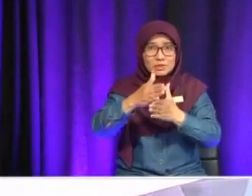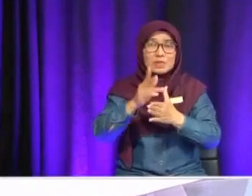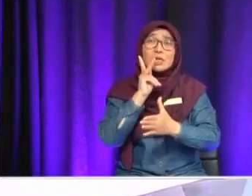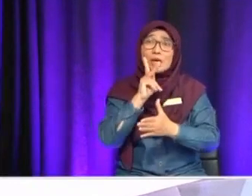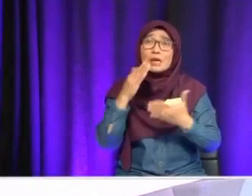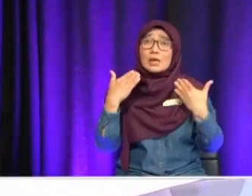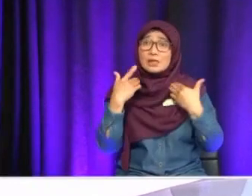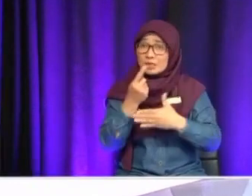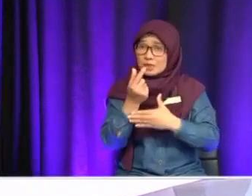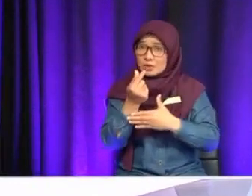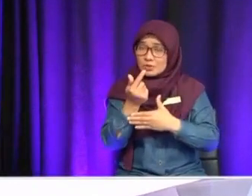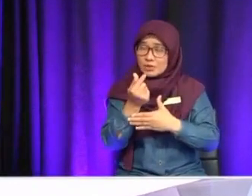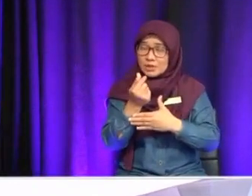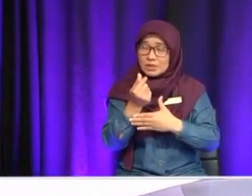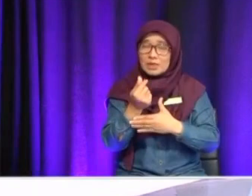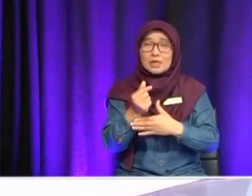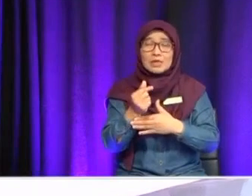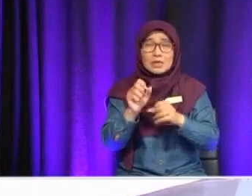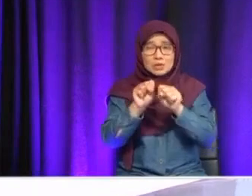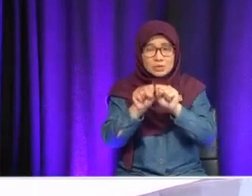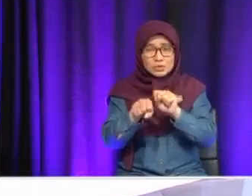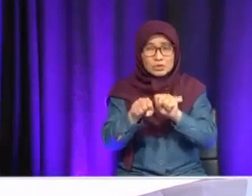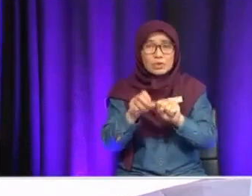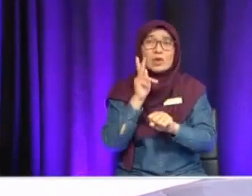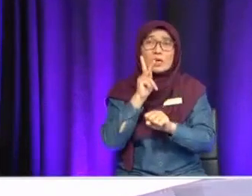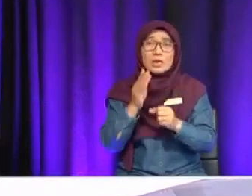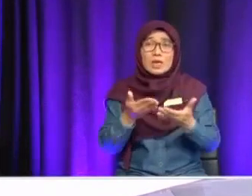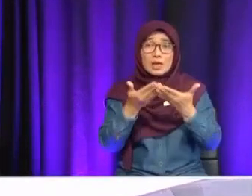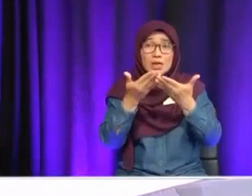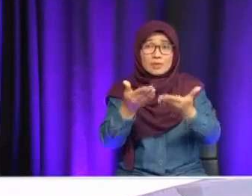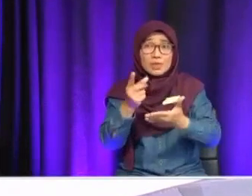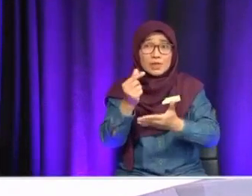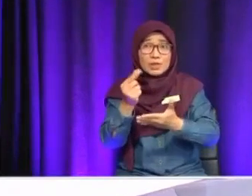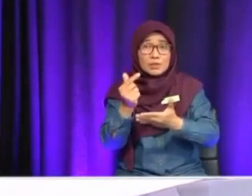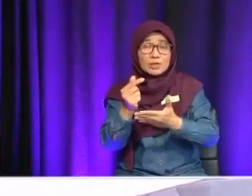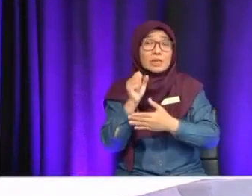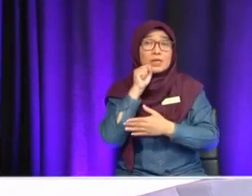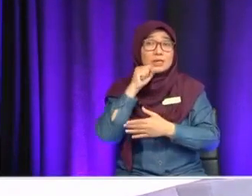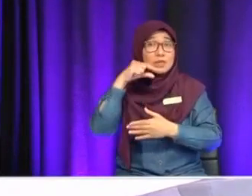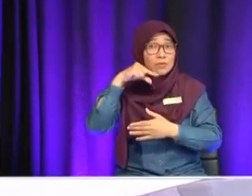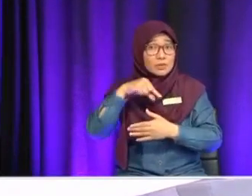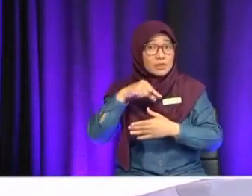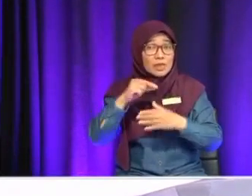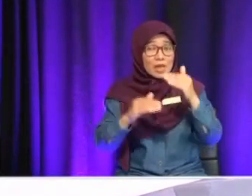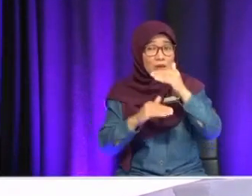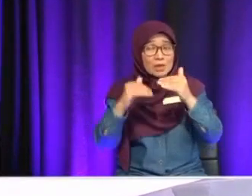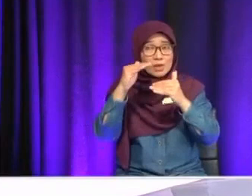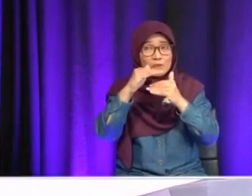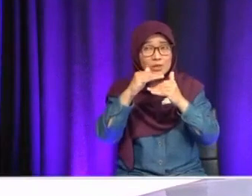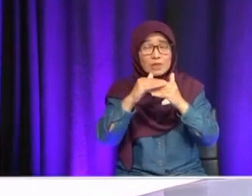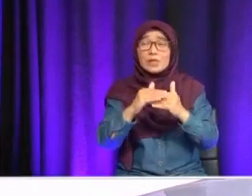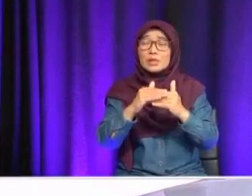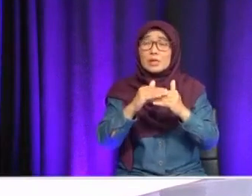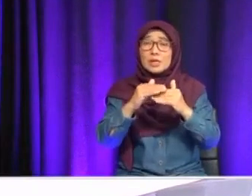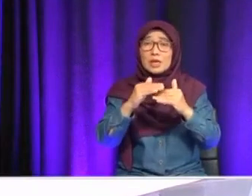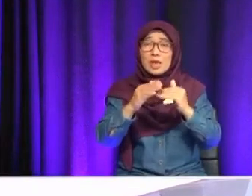boleh keluarkan modal untuk Syafika. Okey, nanti Syafika bangunkanlah Syafika punya bakery ni. Nanti soal untung, soal rugi tu